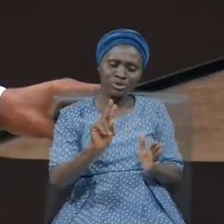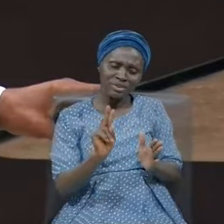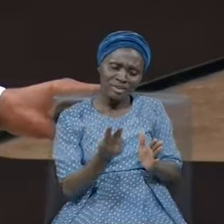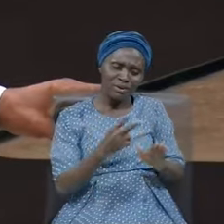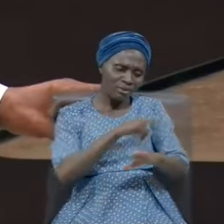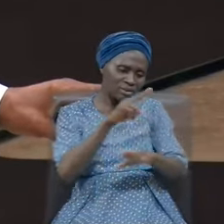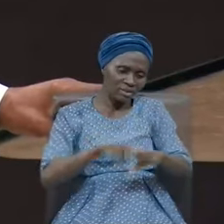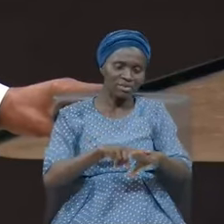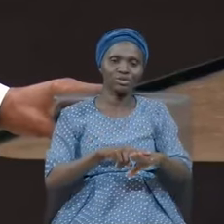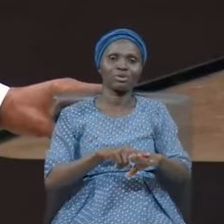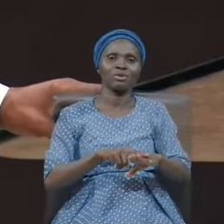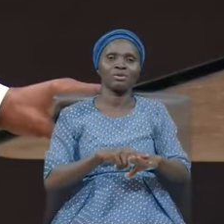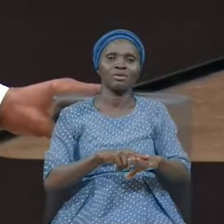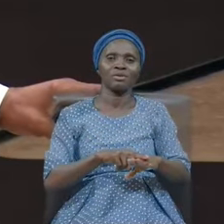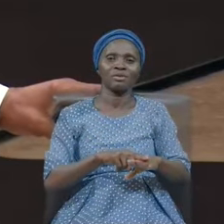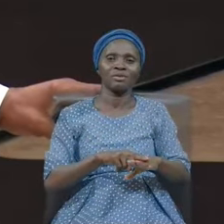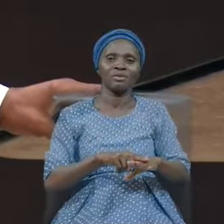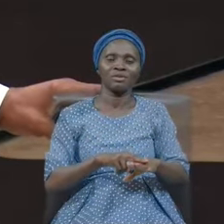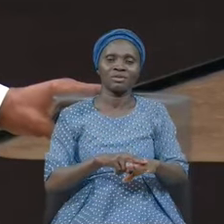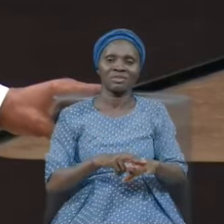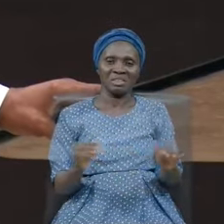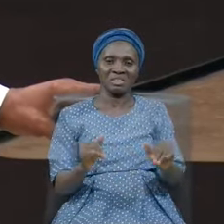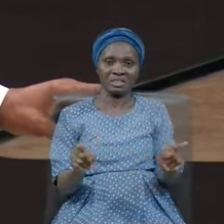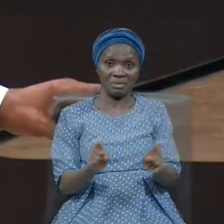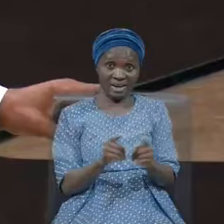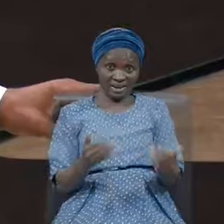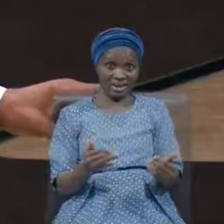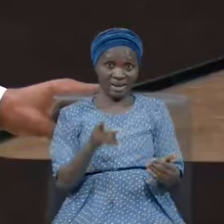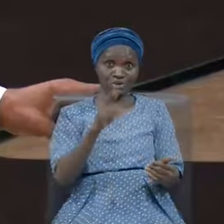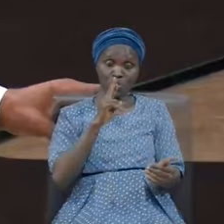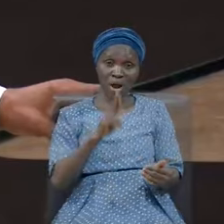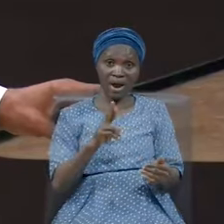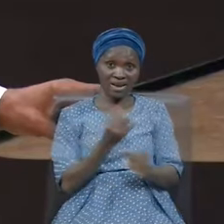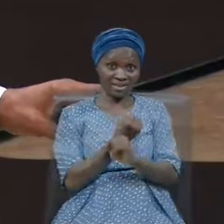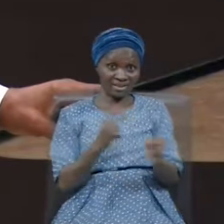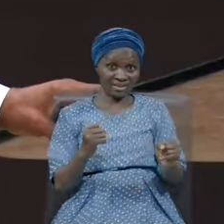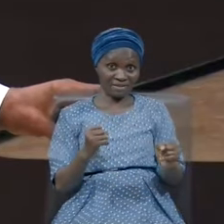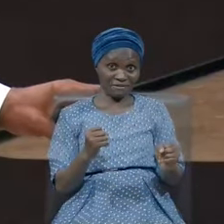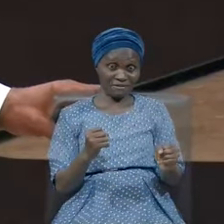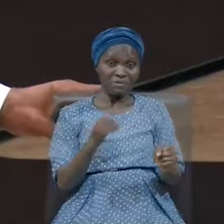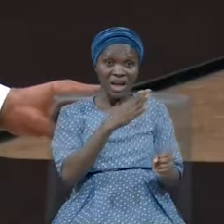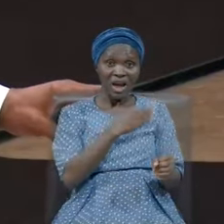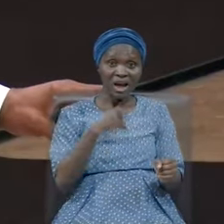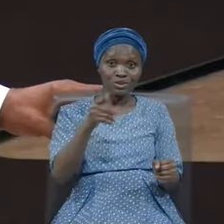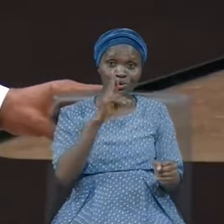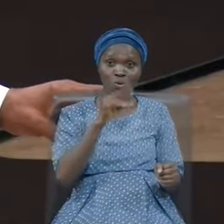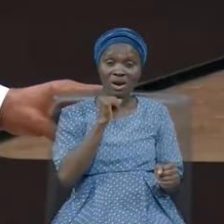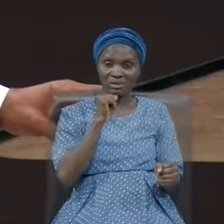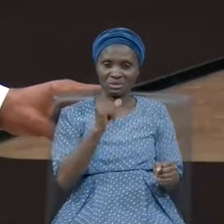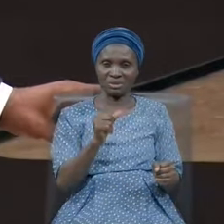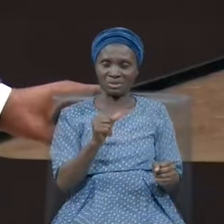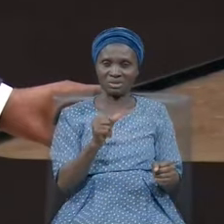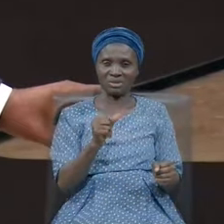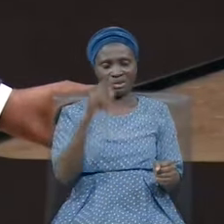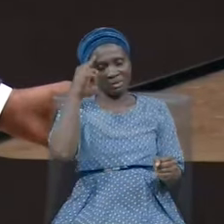une vie bien établie comme notre seconde nature. C'est quand vous êtes né de nouveau, vous ne devez pas